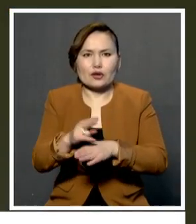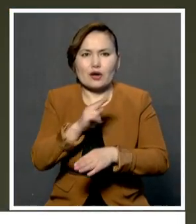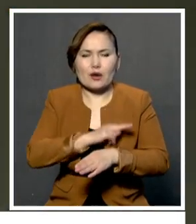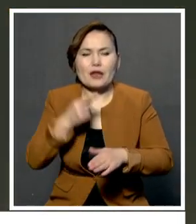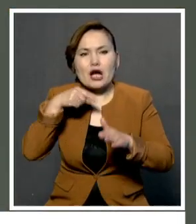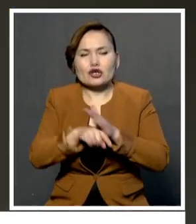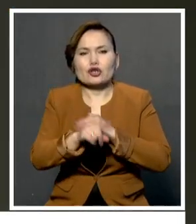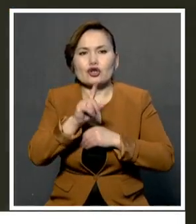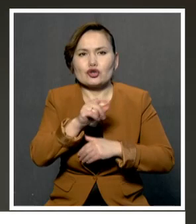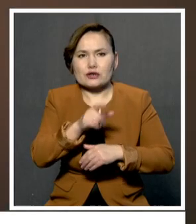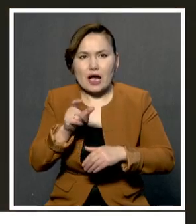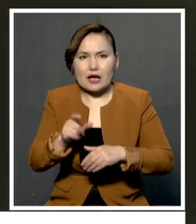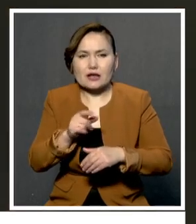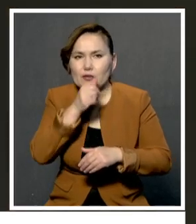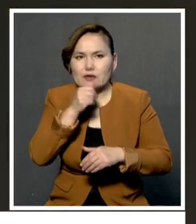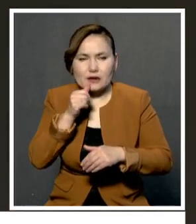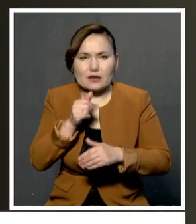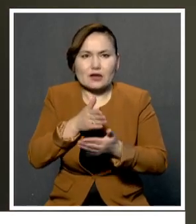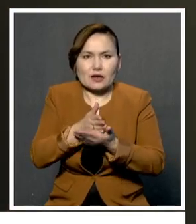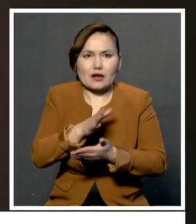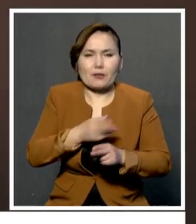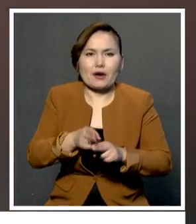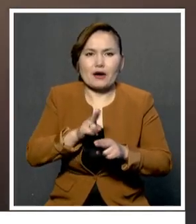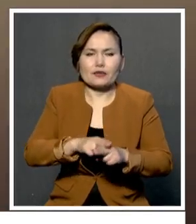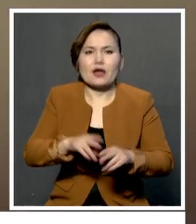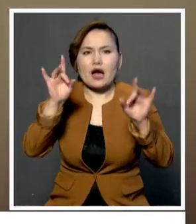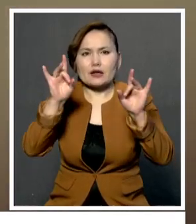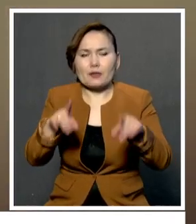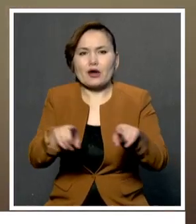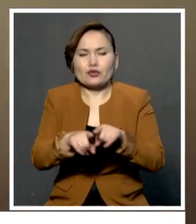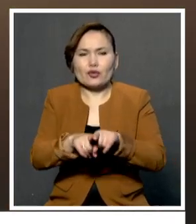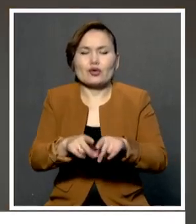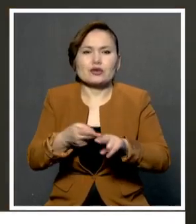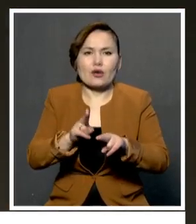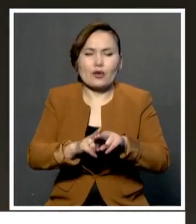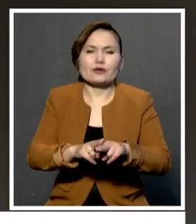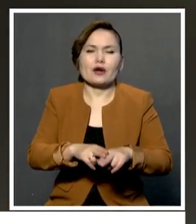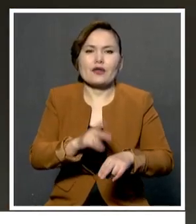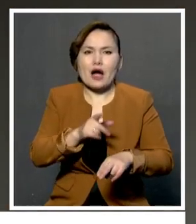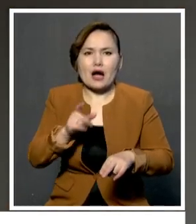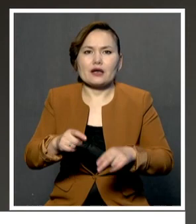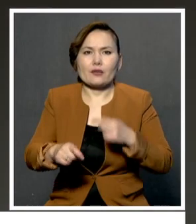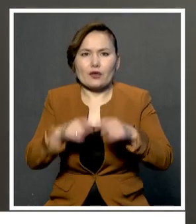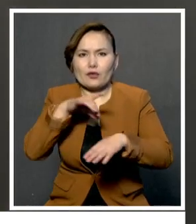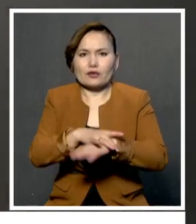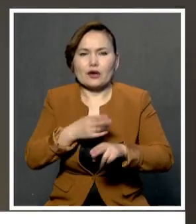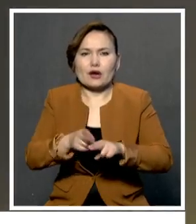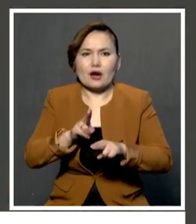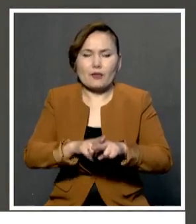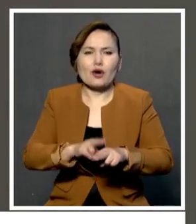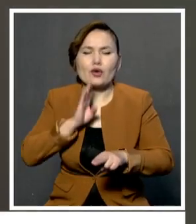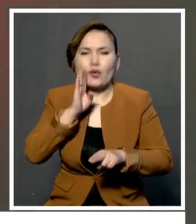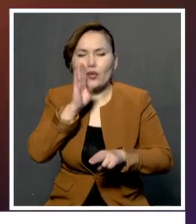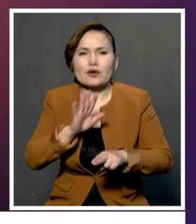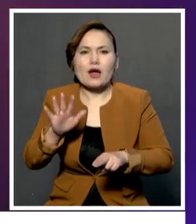100-ге жуық адам жүрген. Ал Фест 425 дәмханасында келушілер қор-қор тартып отырған. Инкогнито караоке залы болса таңғы 5-те жұртты қабылдап